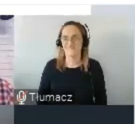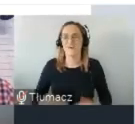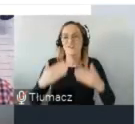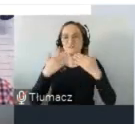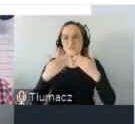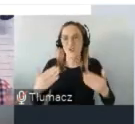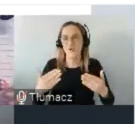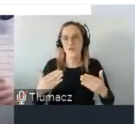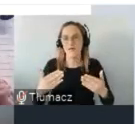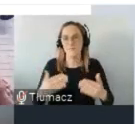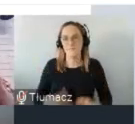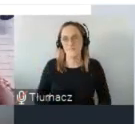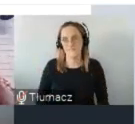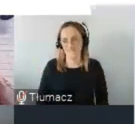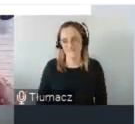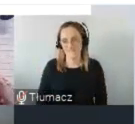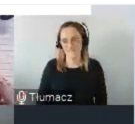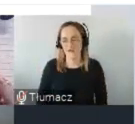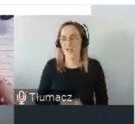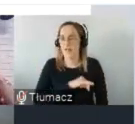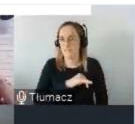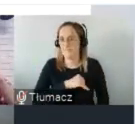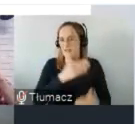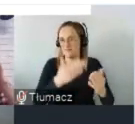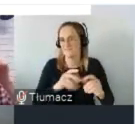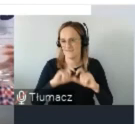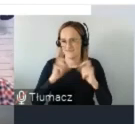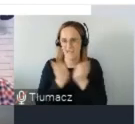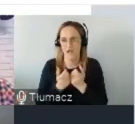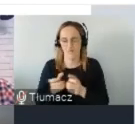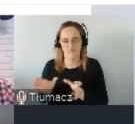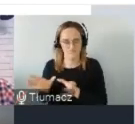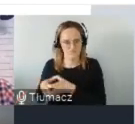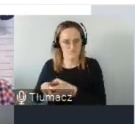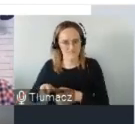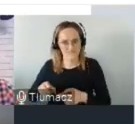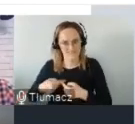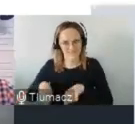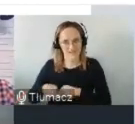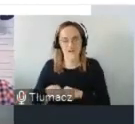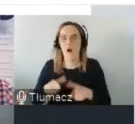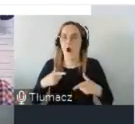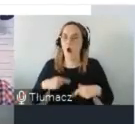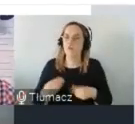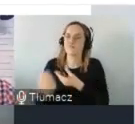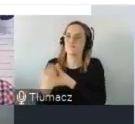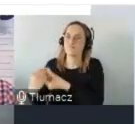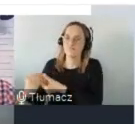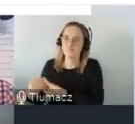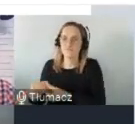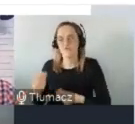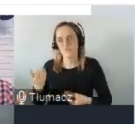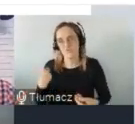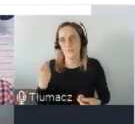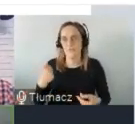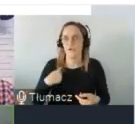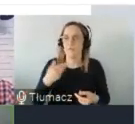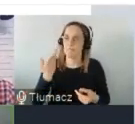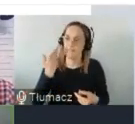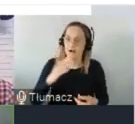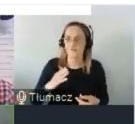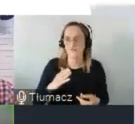Dziękuję bardzo. Dzięki. W imieniu całego naszego zespołu i w imieniu uczestników i uczestniczek, którzy myślę